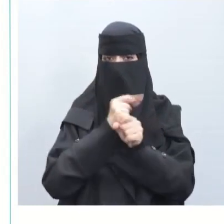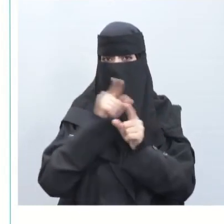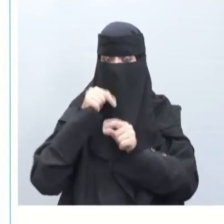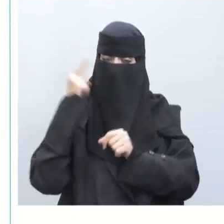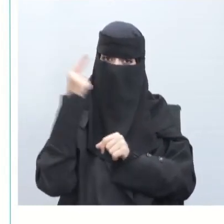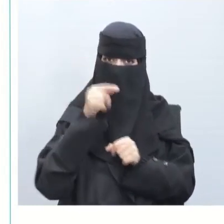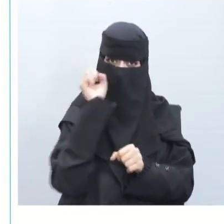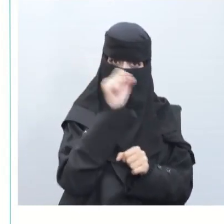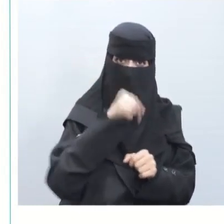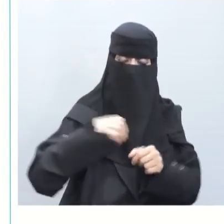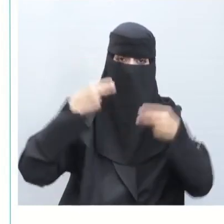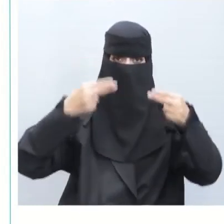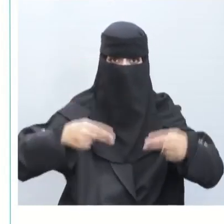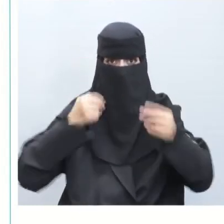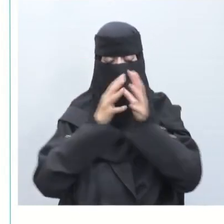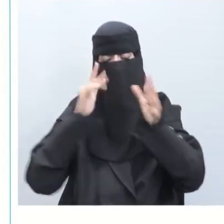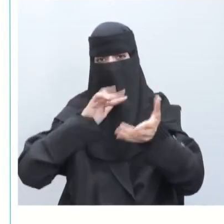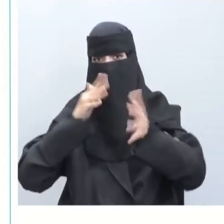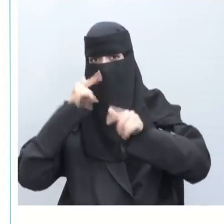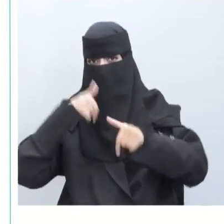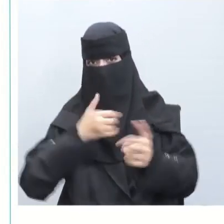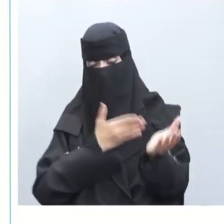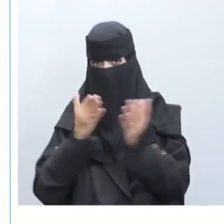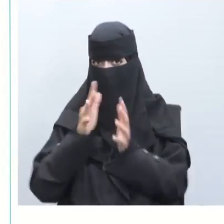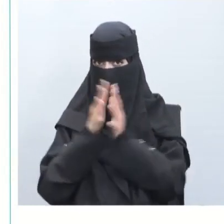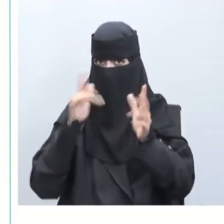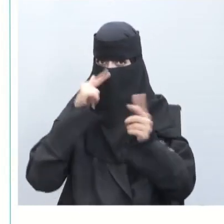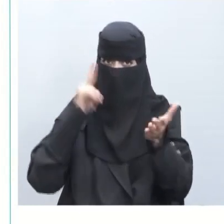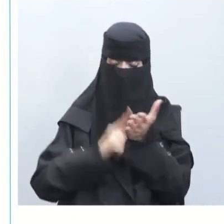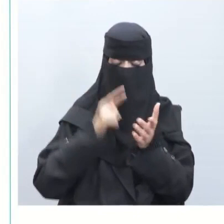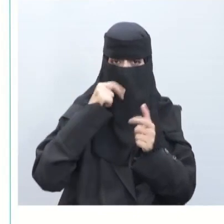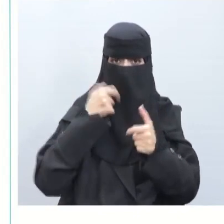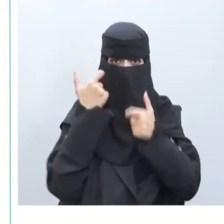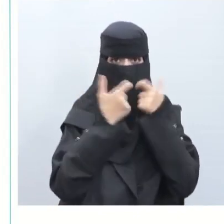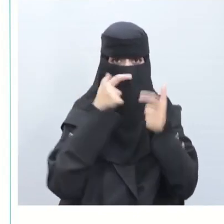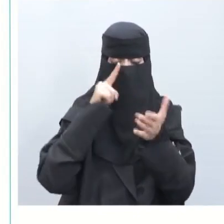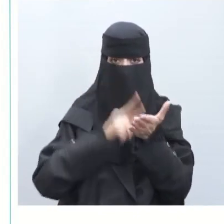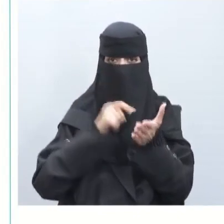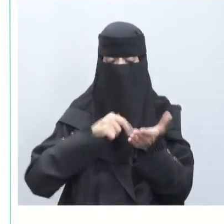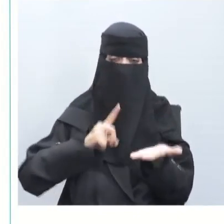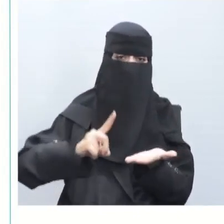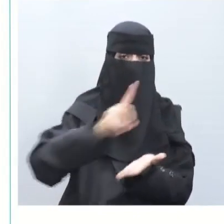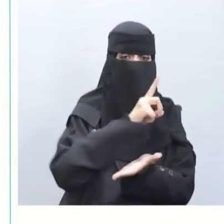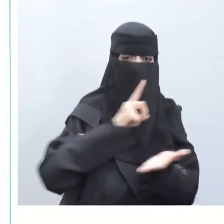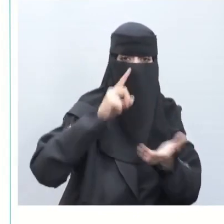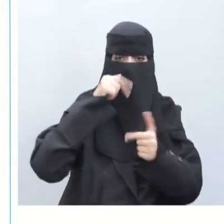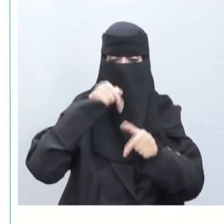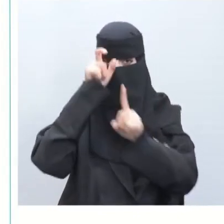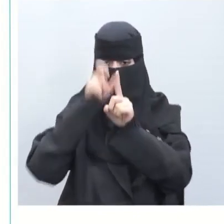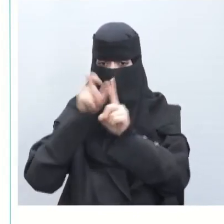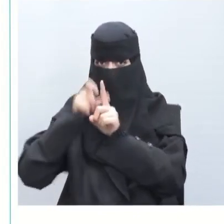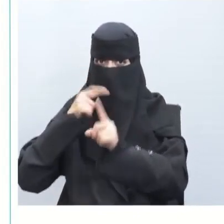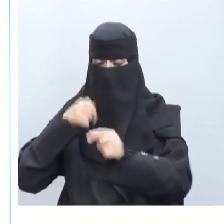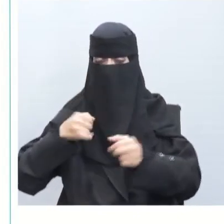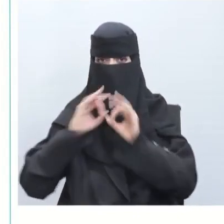الامر بشكل خاص على الفعاليات الضخمه حينما يكون لدينا حضور كبير اذ يجب ان نراعي البيئه ونراعي الافراد المجتمع